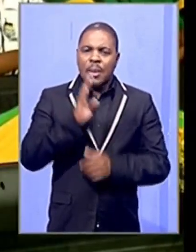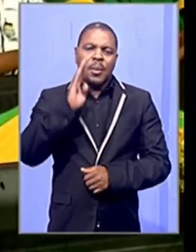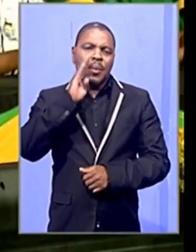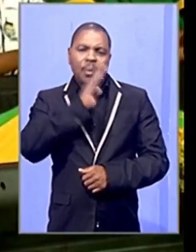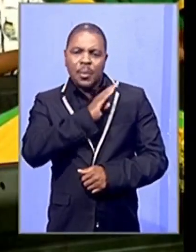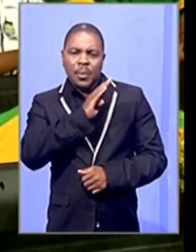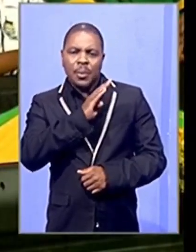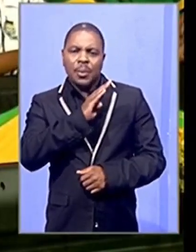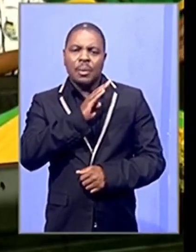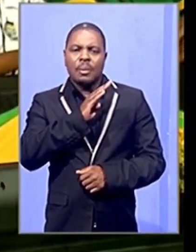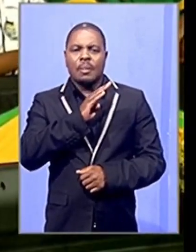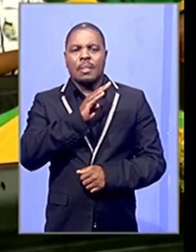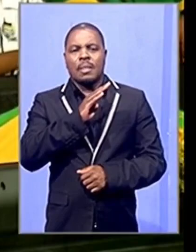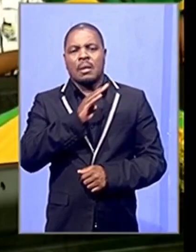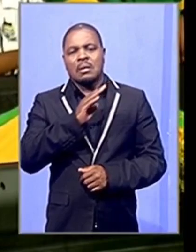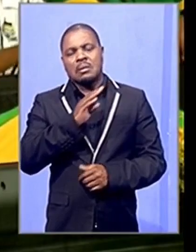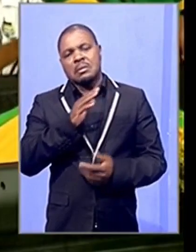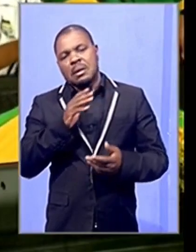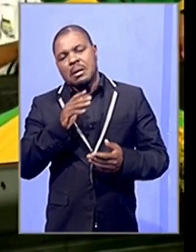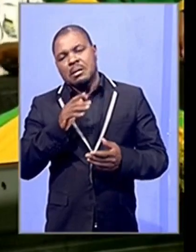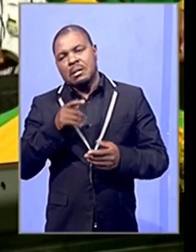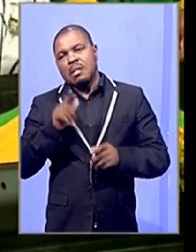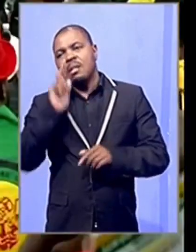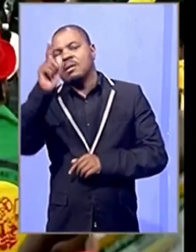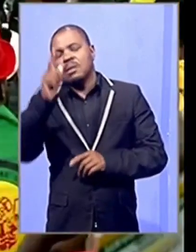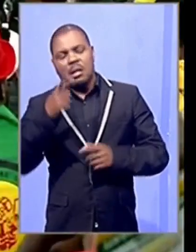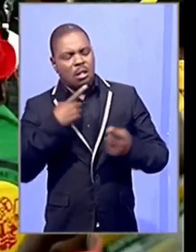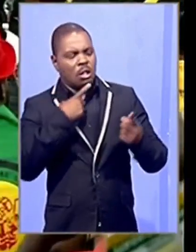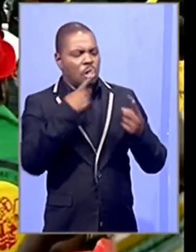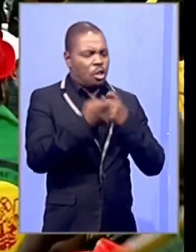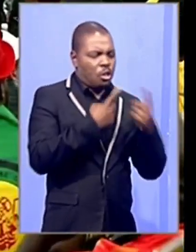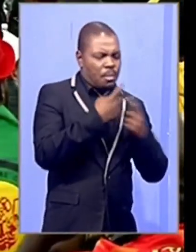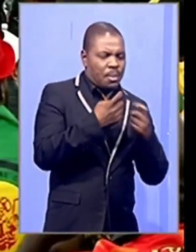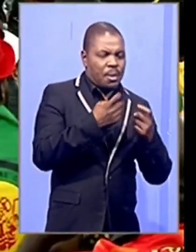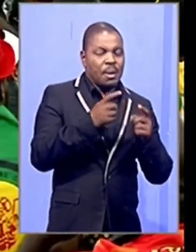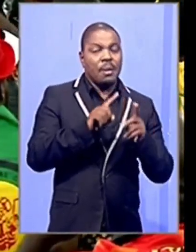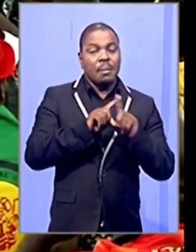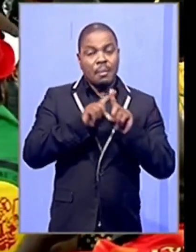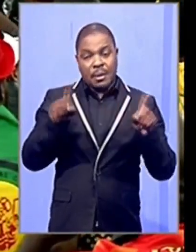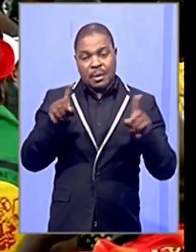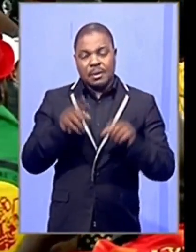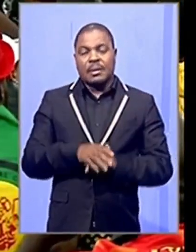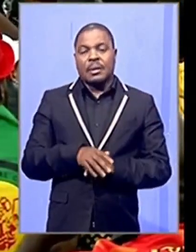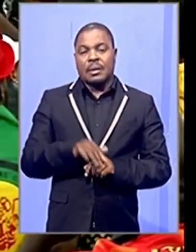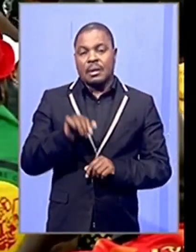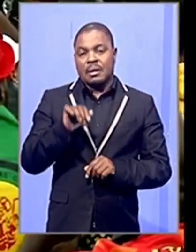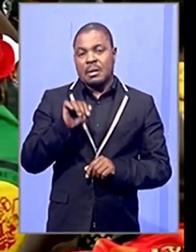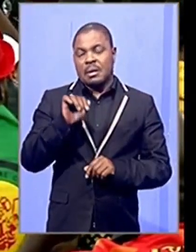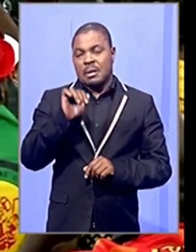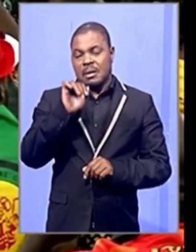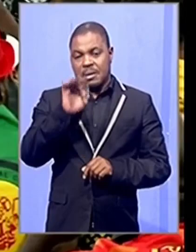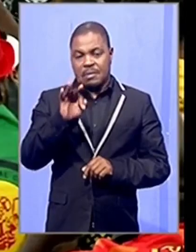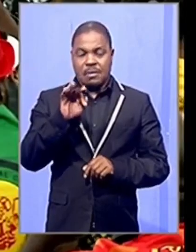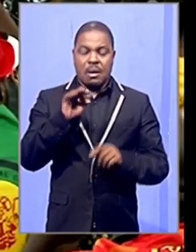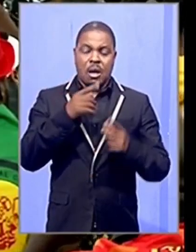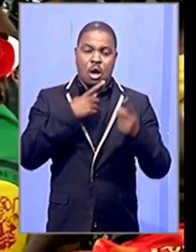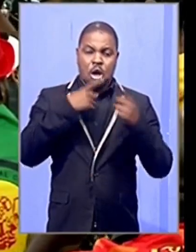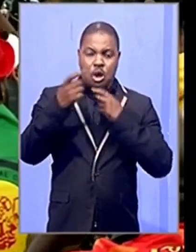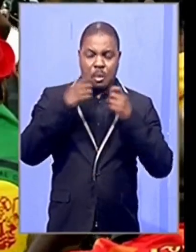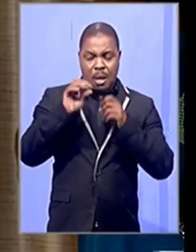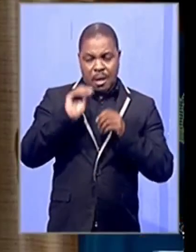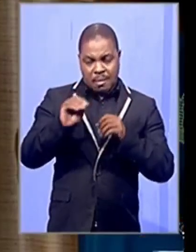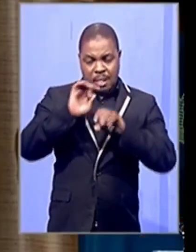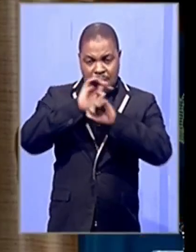tse etsahetseng ebe ba ipelaetsa. Empa ha dingongorelo le tsona tse hlakileng